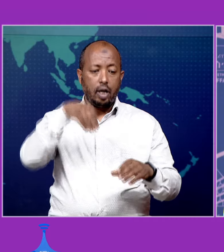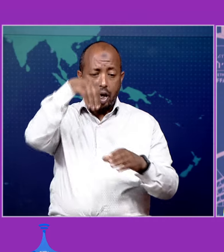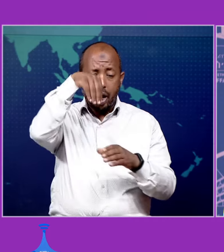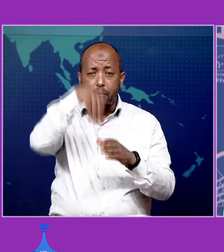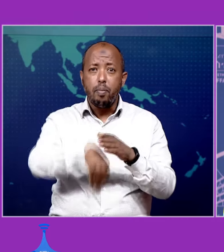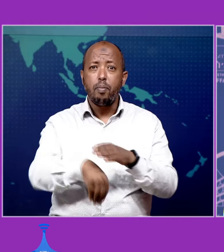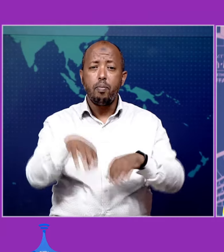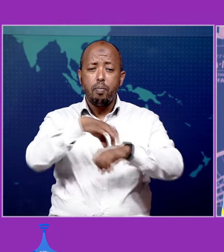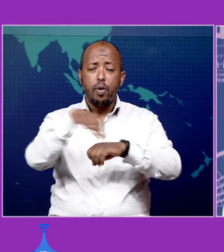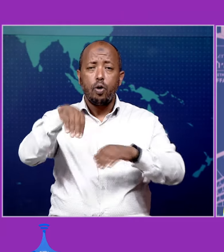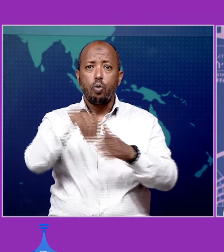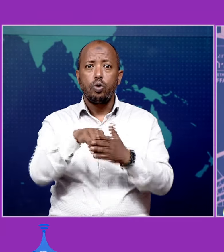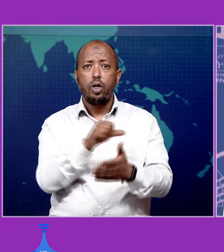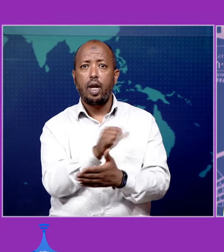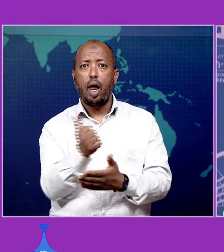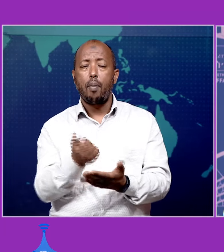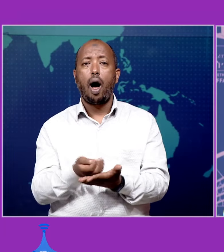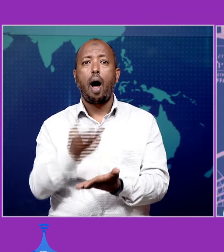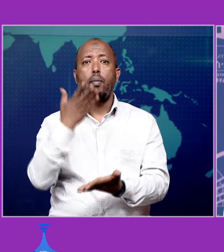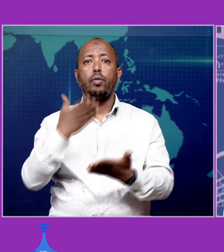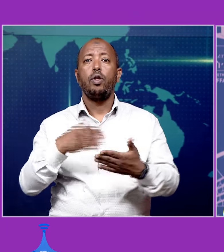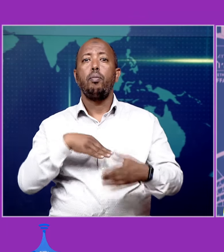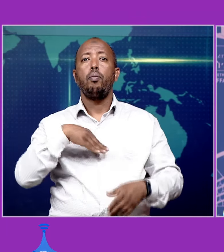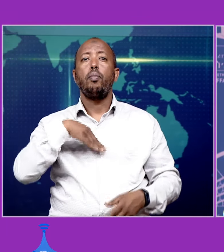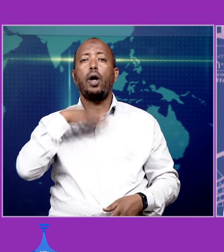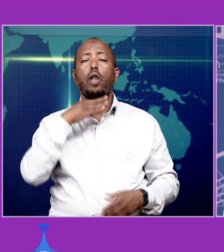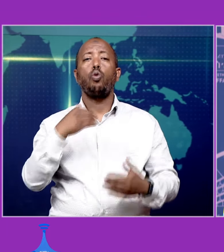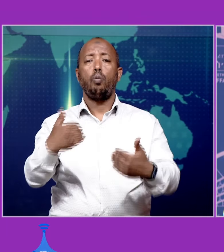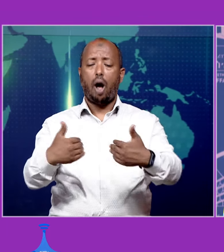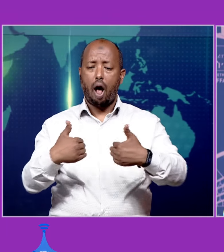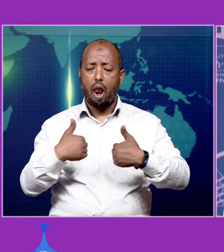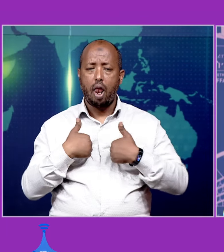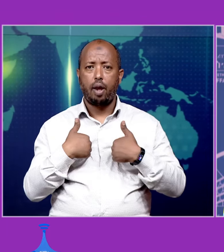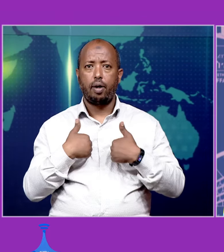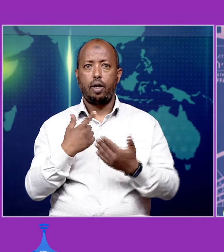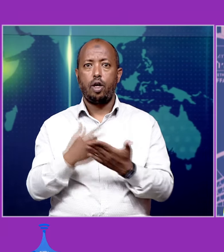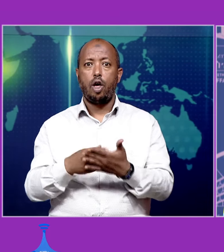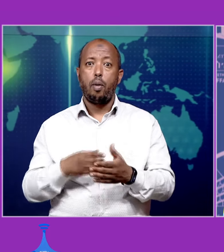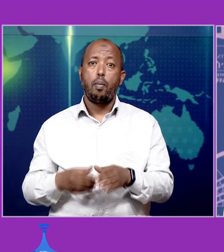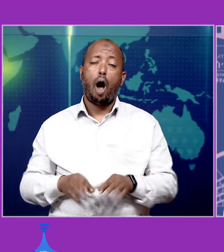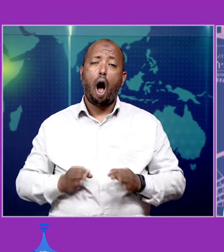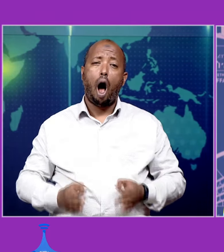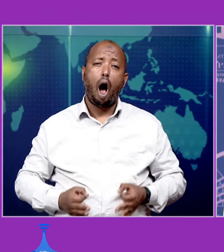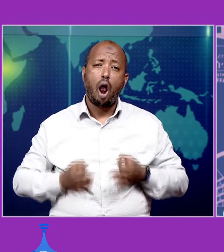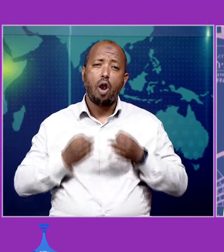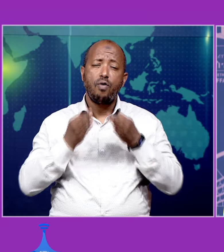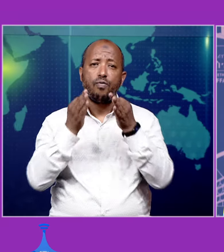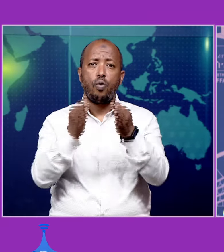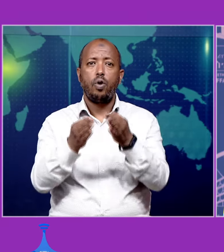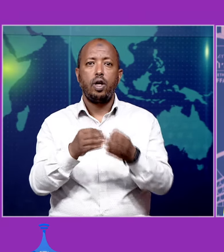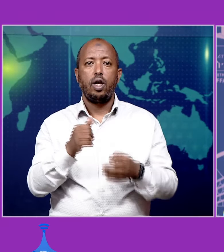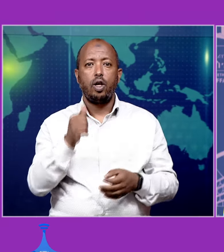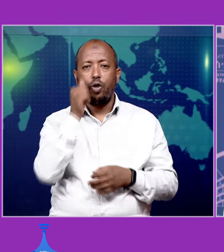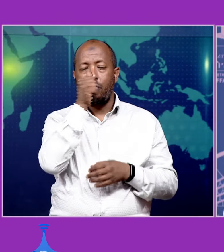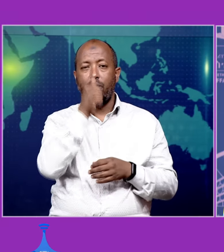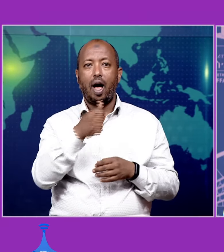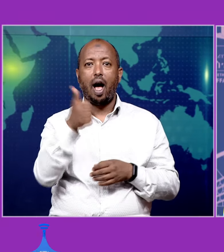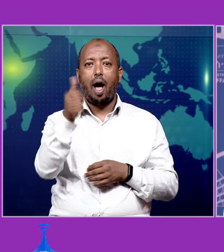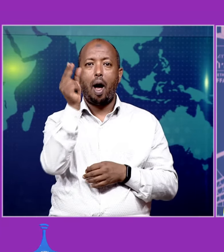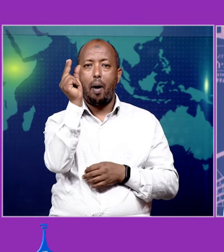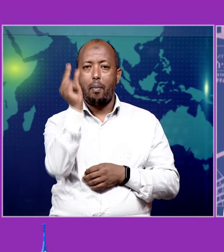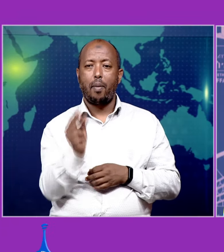ለማመንጨት የሚያስችል ብቃቱ አለን። ከዛ በተረፈ የዳሴ ግድብን ጨምሮ የተለያዩ